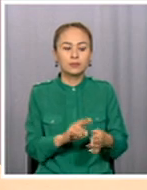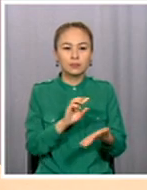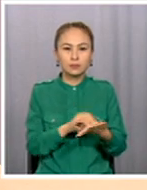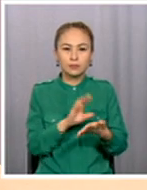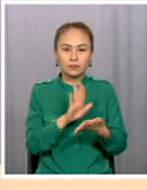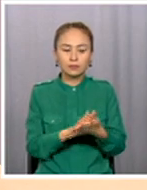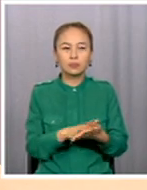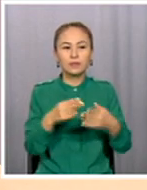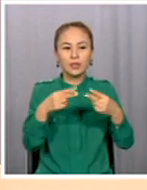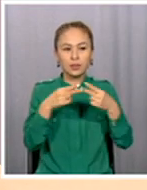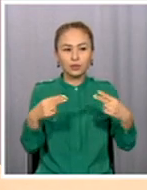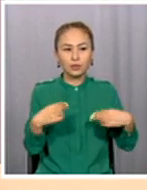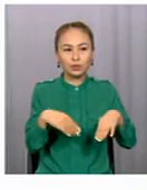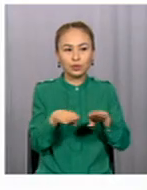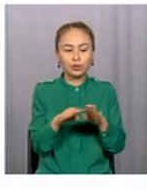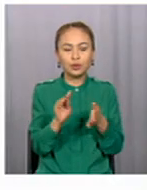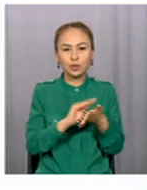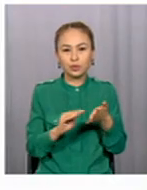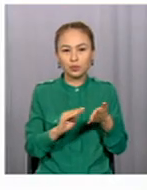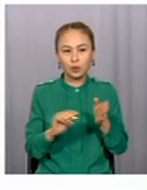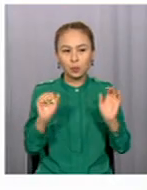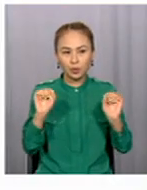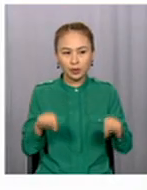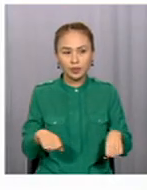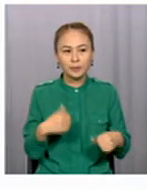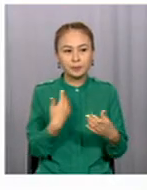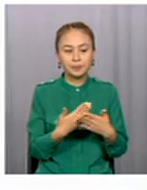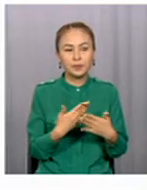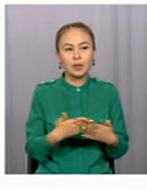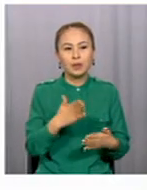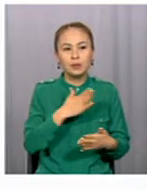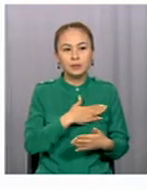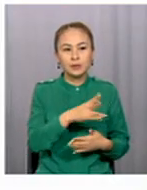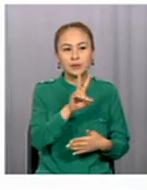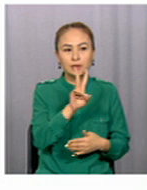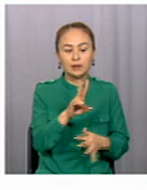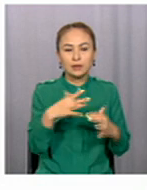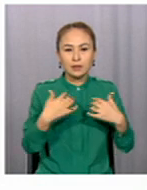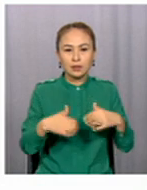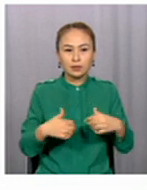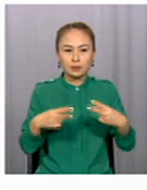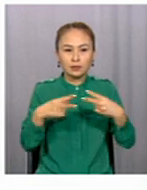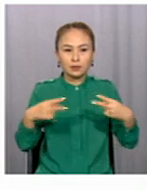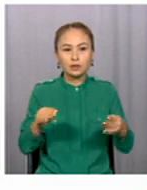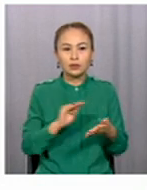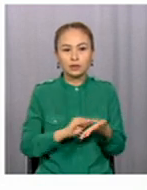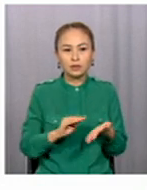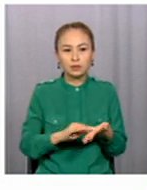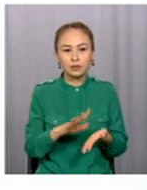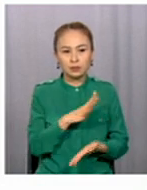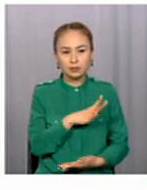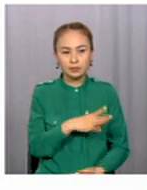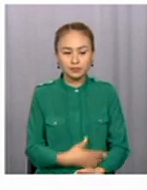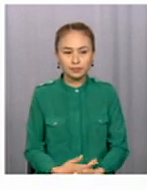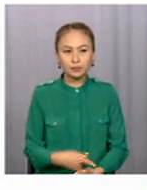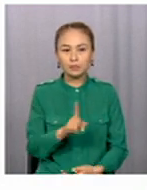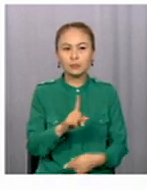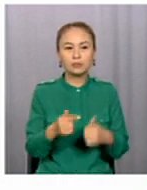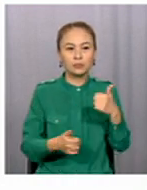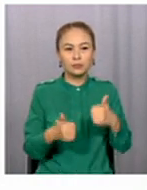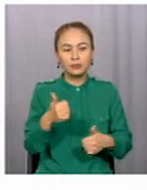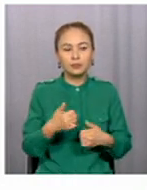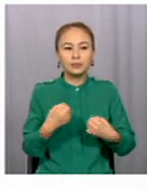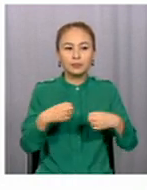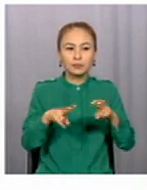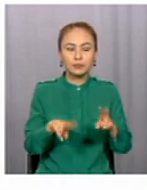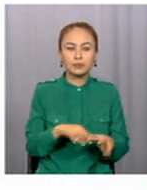теңсіздік түрінде жазуға болады. Біз екі санды теңсіздік жаздық. Оны салыстыру үшін артық